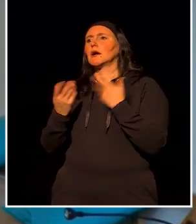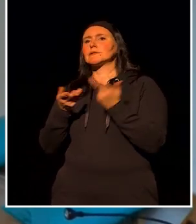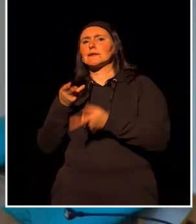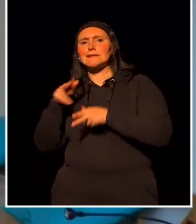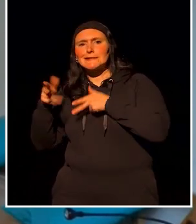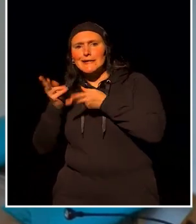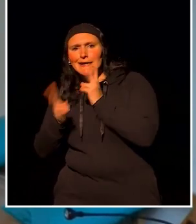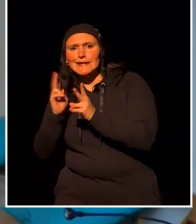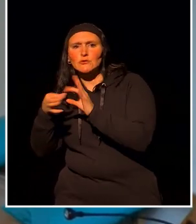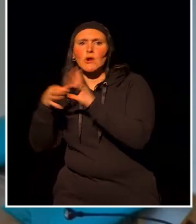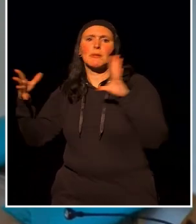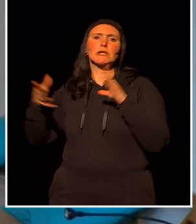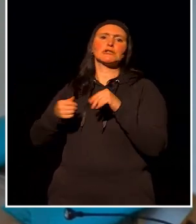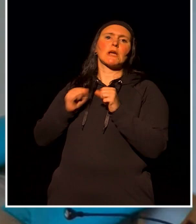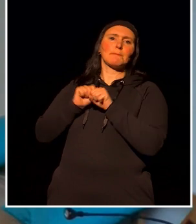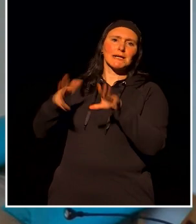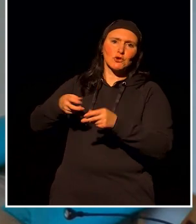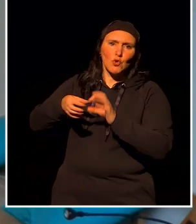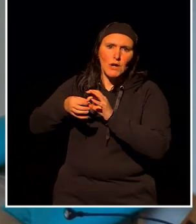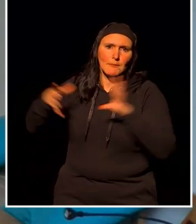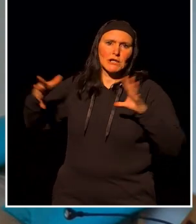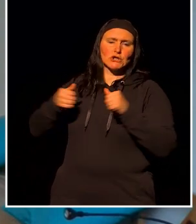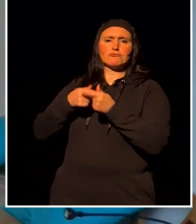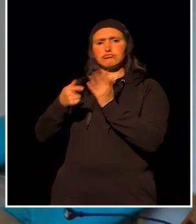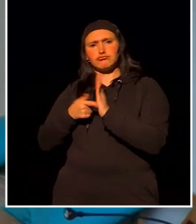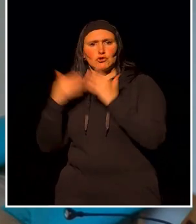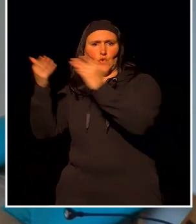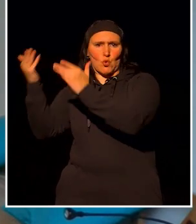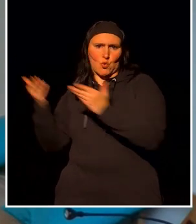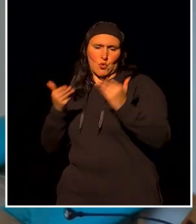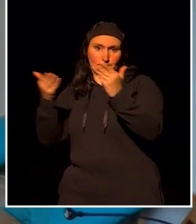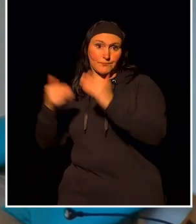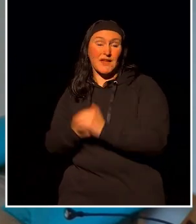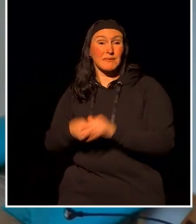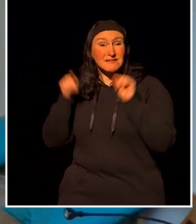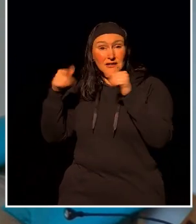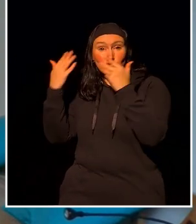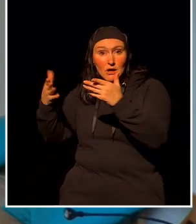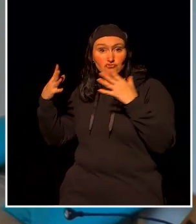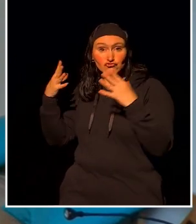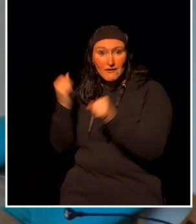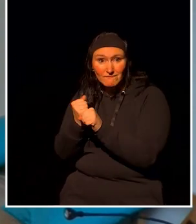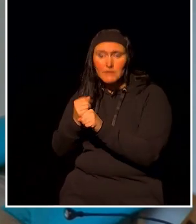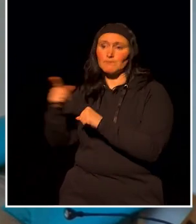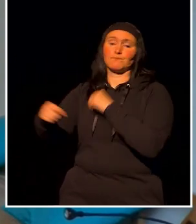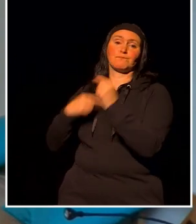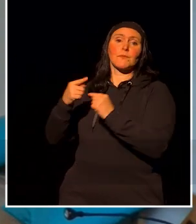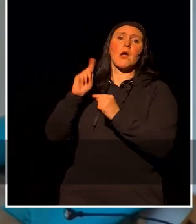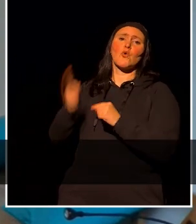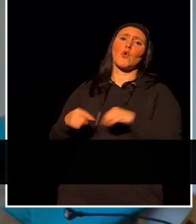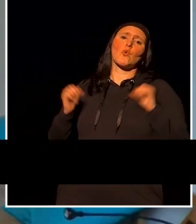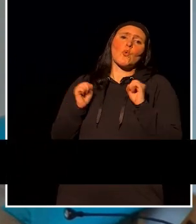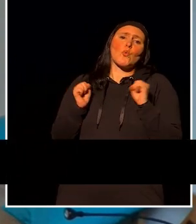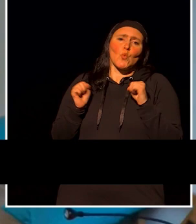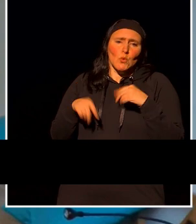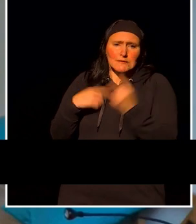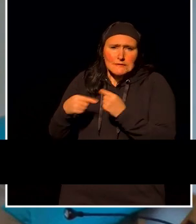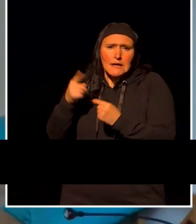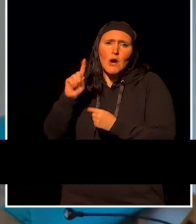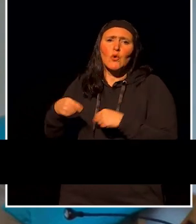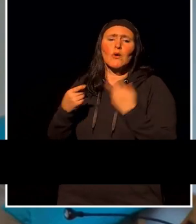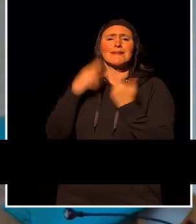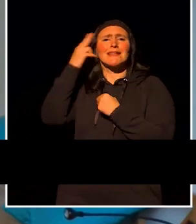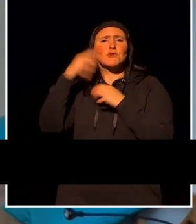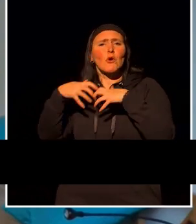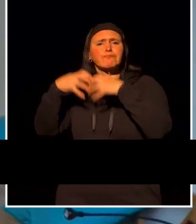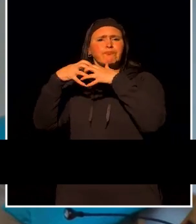weiter. Und das ist ein komplexer und schwieriger Prozess, weil man sich im Zuge dieses Prozesses, dieses Nation Building, natürlich auch